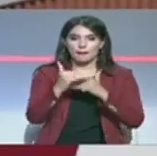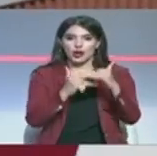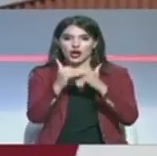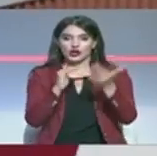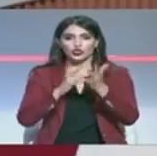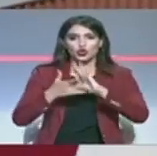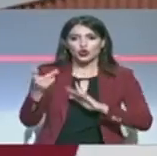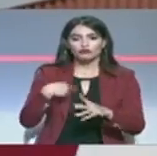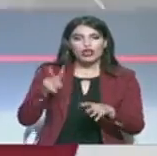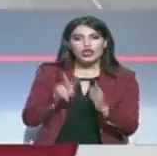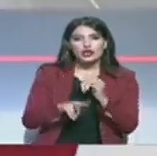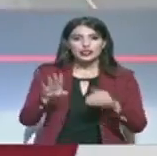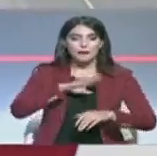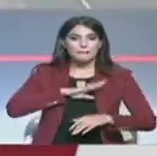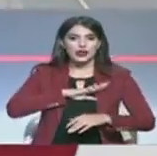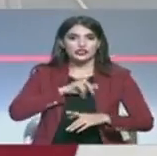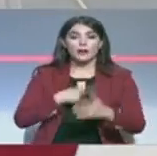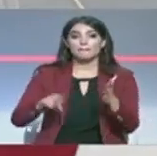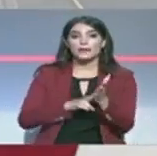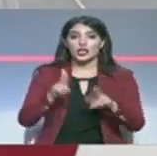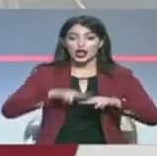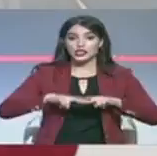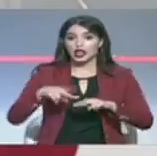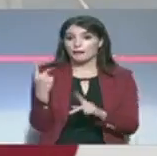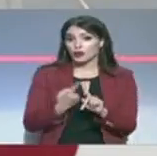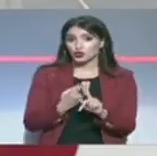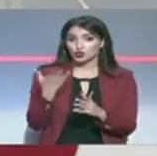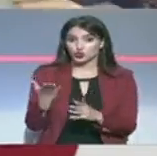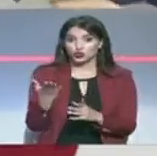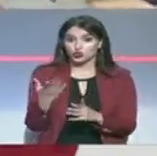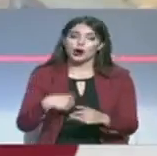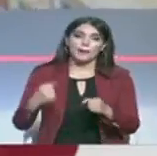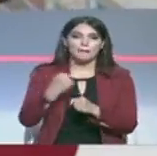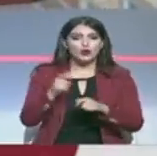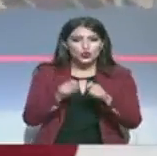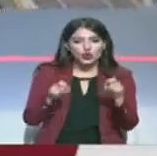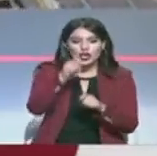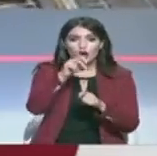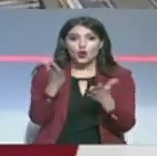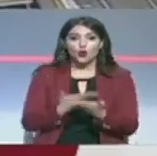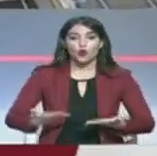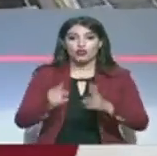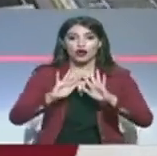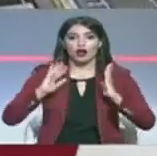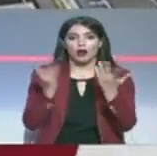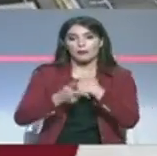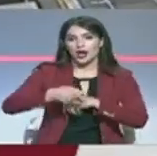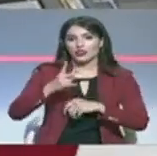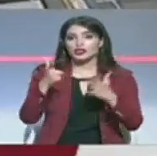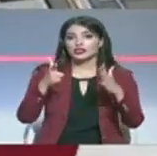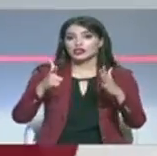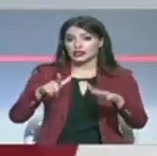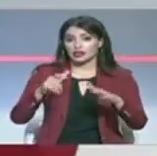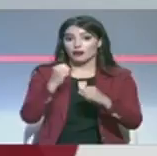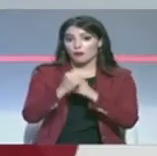تعميق نظرا في أسباب تخلف تونس عن تنفيذ الإصلاحات الضرورية، بالنظر إلى تشخيص الوضع العام ظل هو ذاته منذ أكثر من